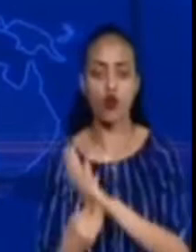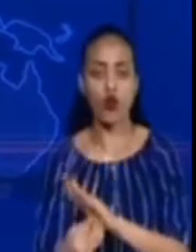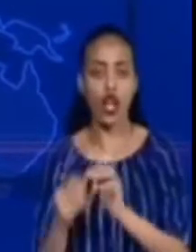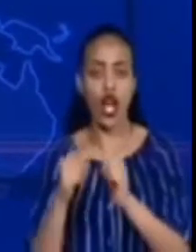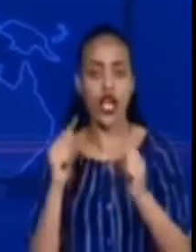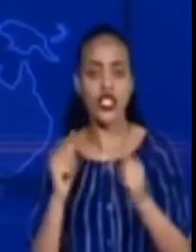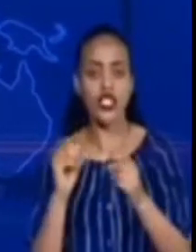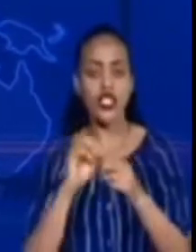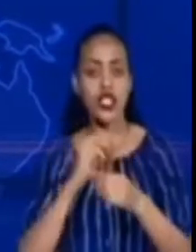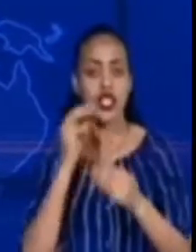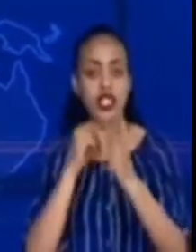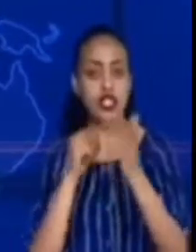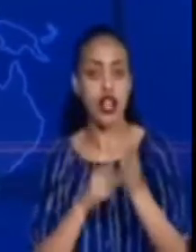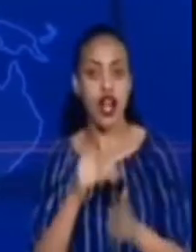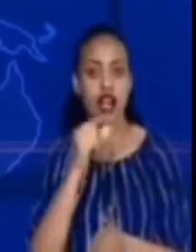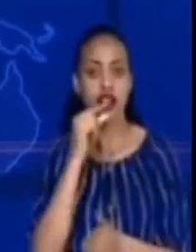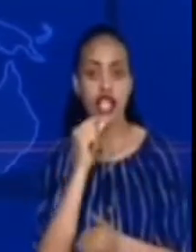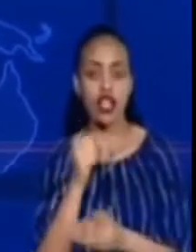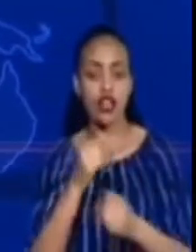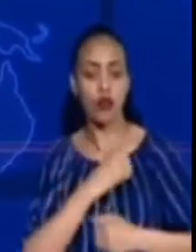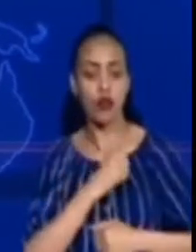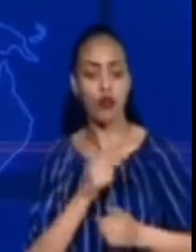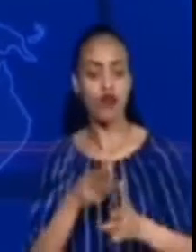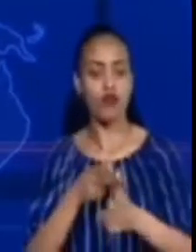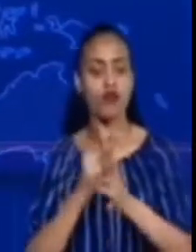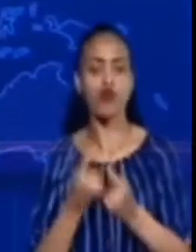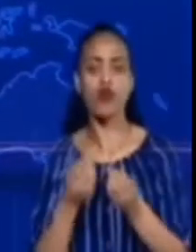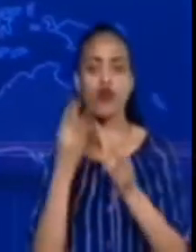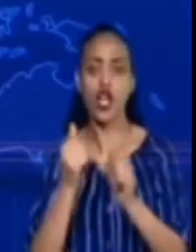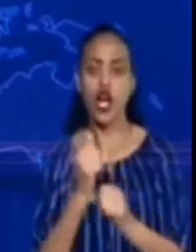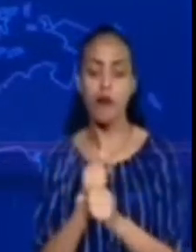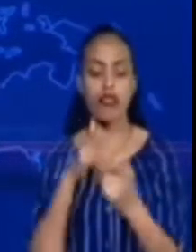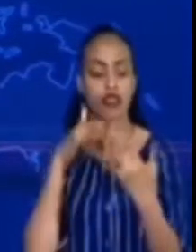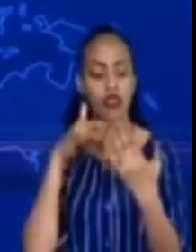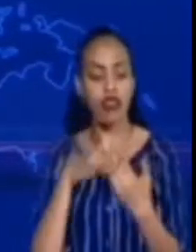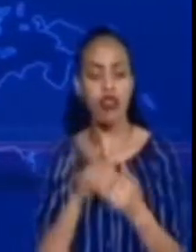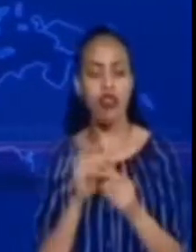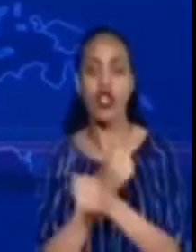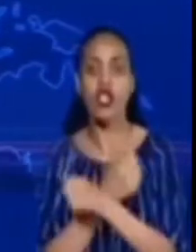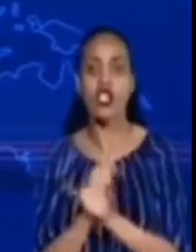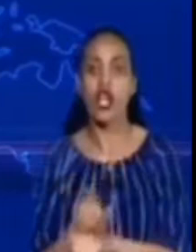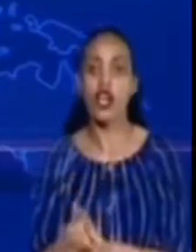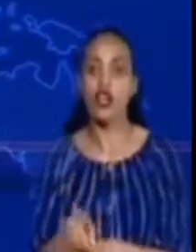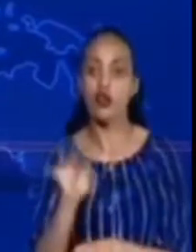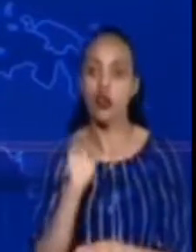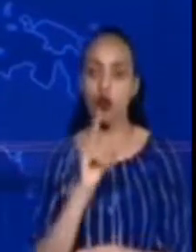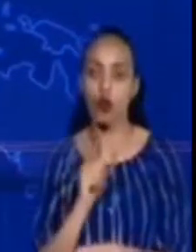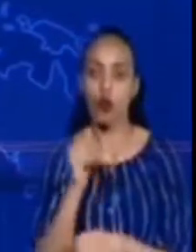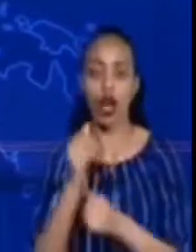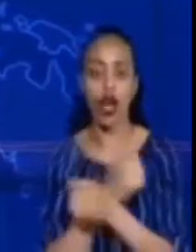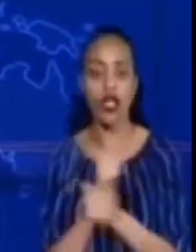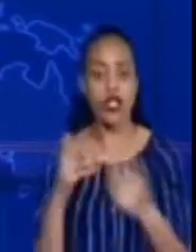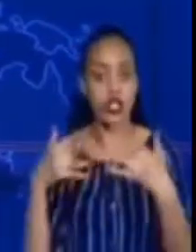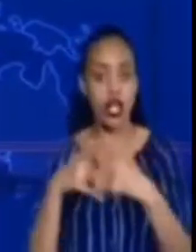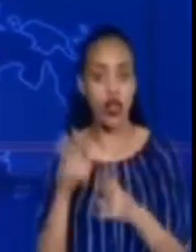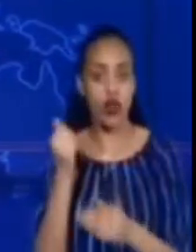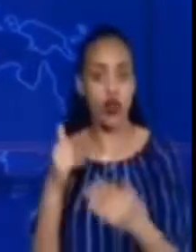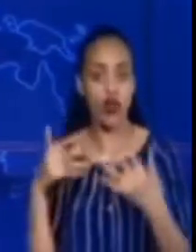በይክ ተነከከኩም ኒሃጠለ ሊን ተማሩት ያትጅቻ ገመጁ ፊ ከበጀ ሳልፍ